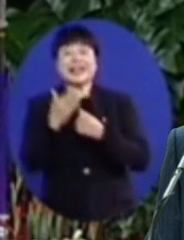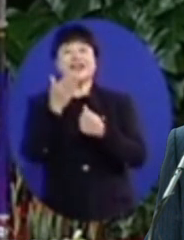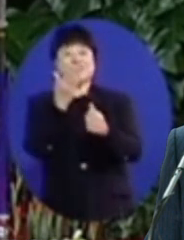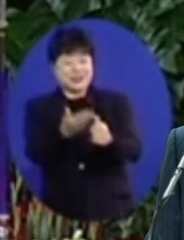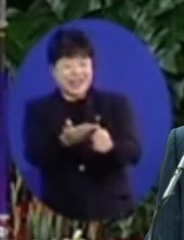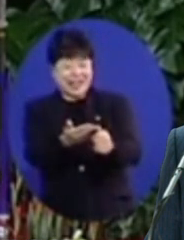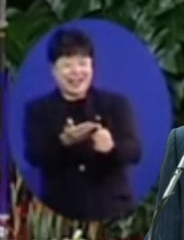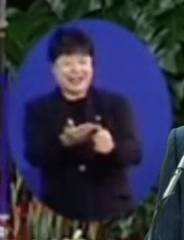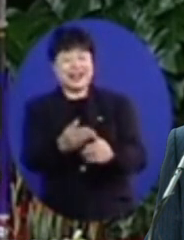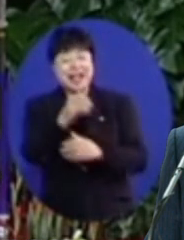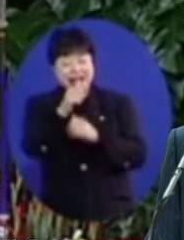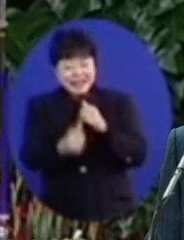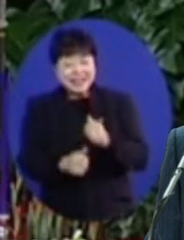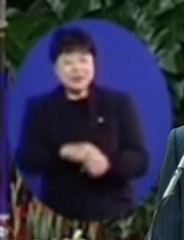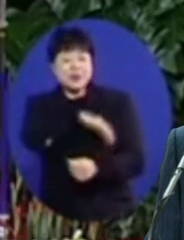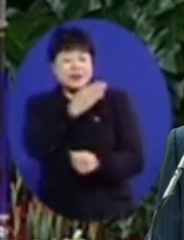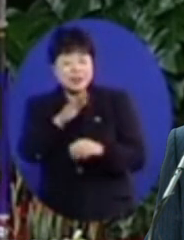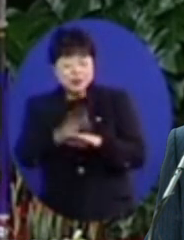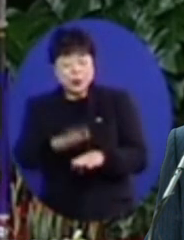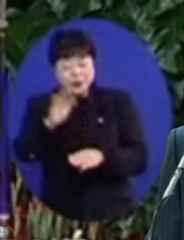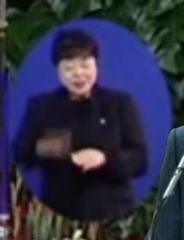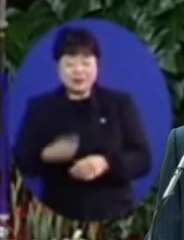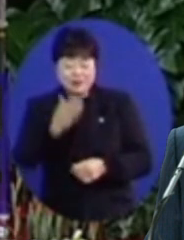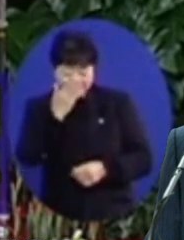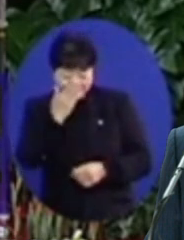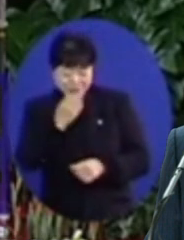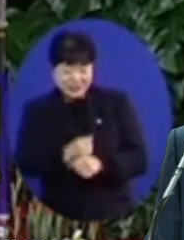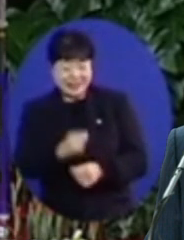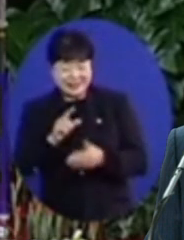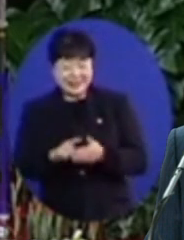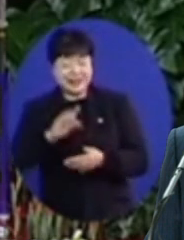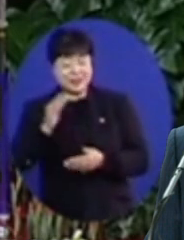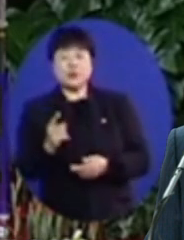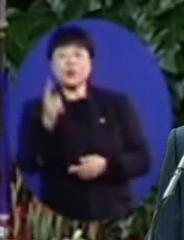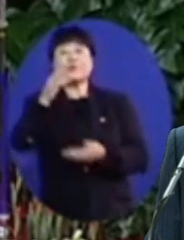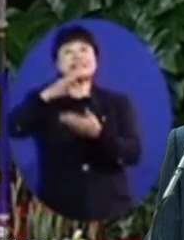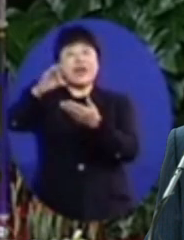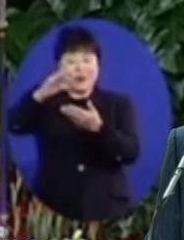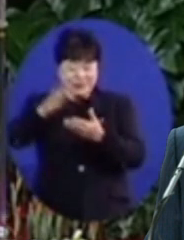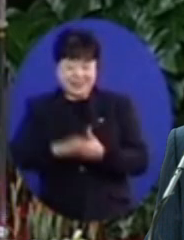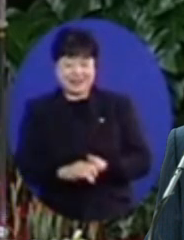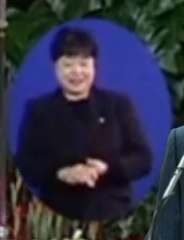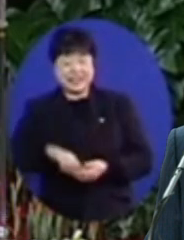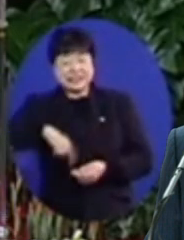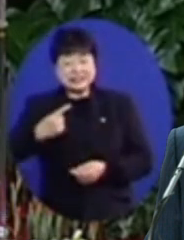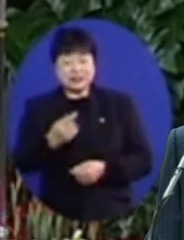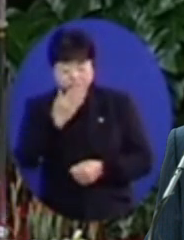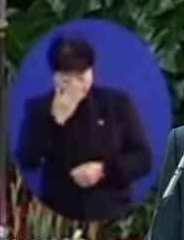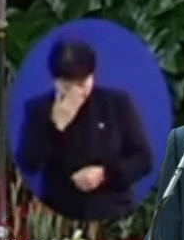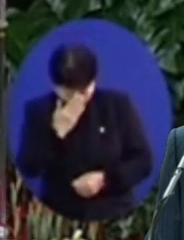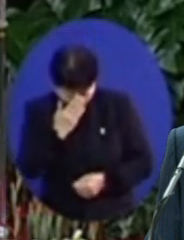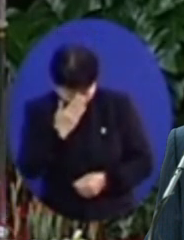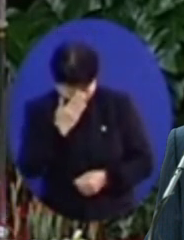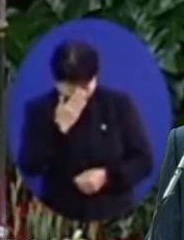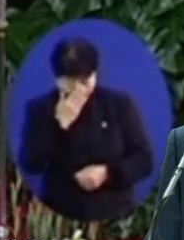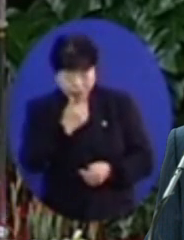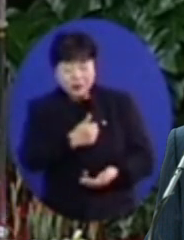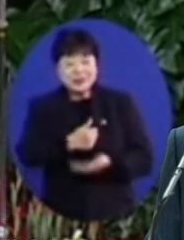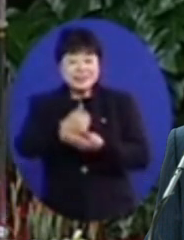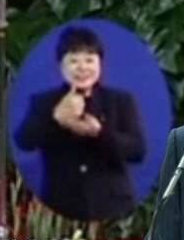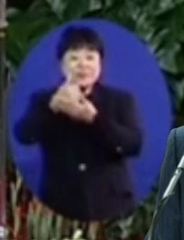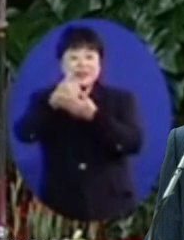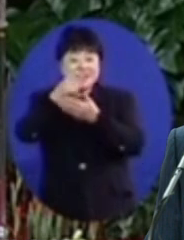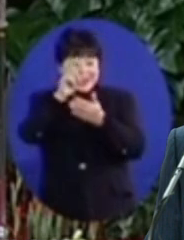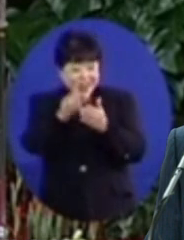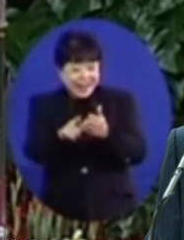주시느니라 그러므로 하나님의 능하신 순환에서 겸손하라 때가 되면 너희를 높이시리라 스스로 낮추고 섬기는 자리에